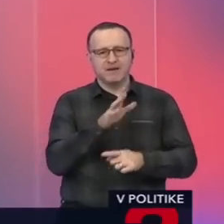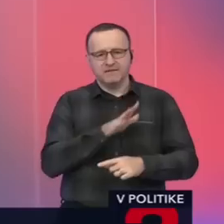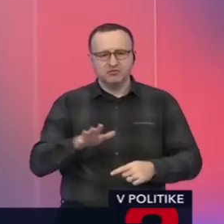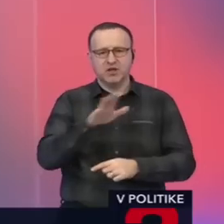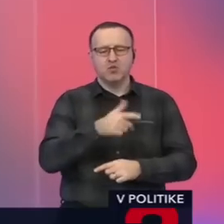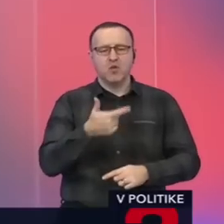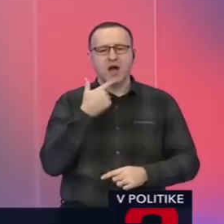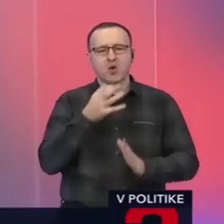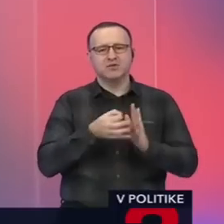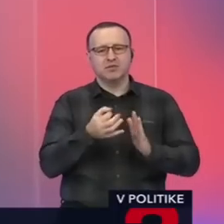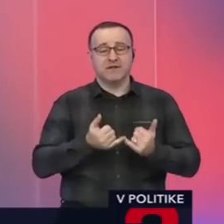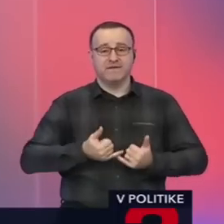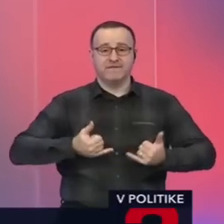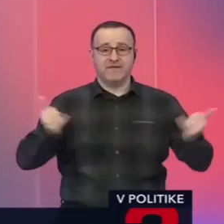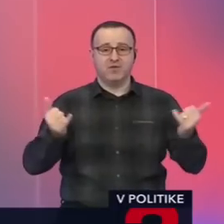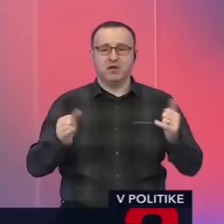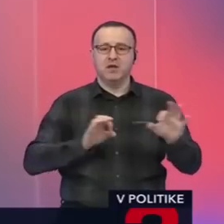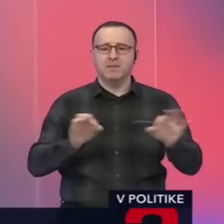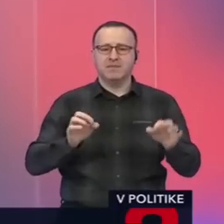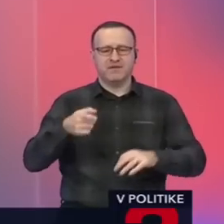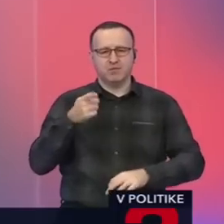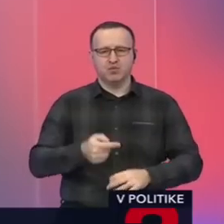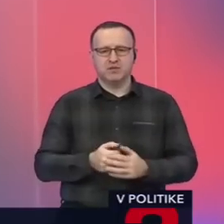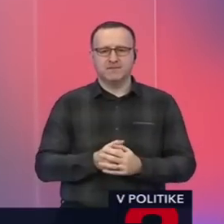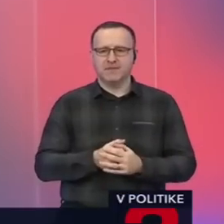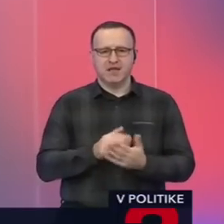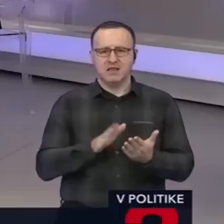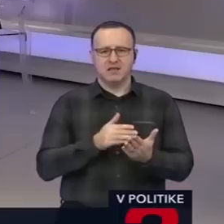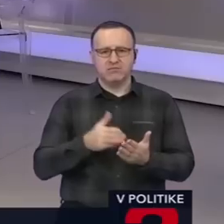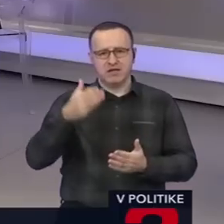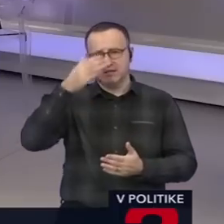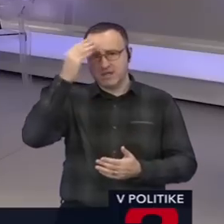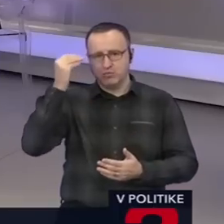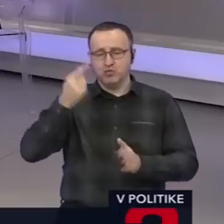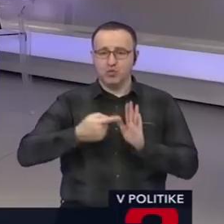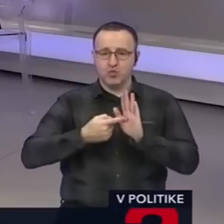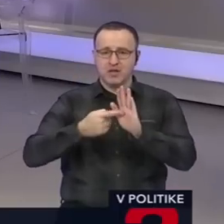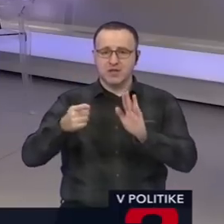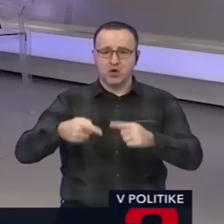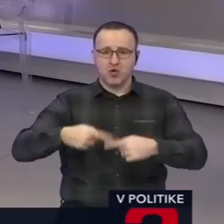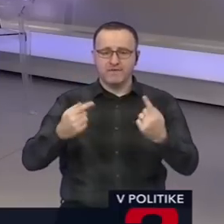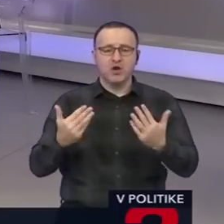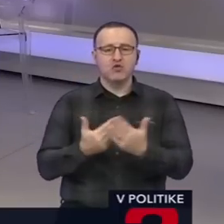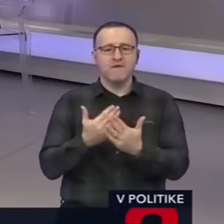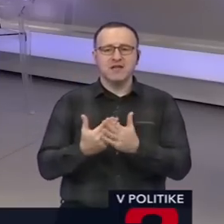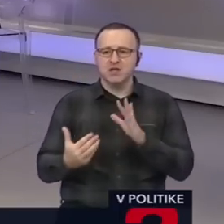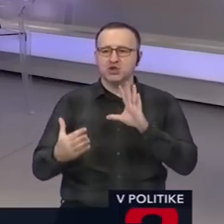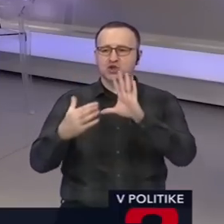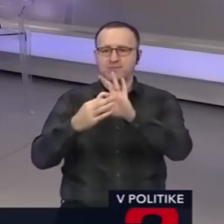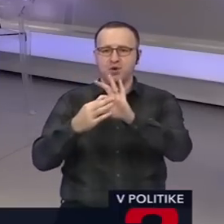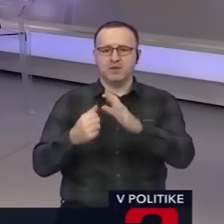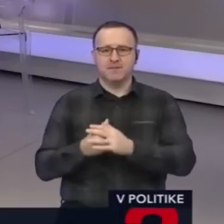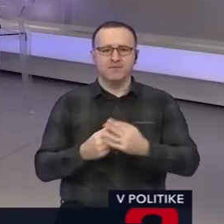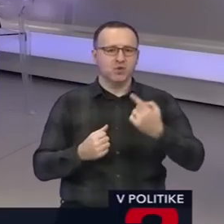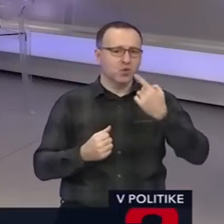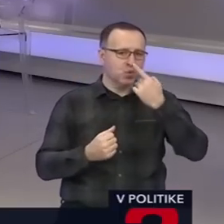vyvinie. Tá pripravenosť tam musí byť. A netreba zabúdať na to, že sa ukazujú v tomto konflikte aj nové spojenectvá, či už je to